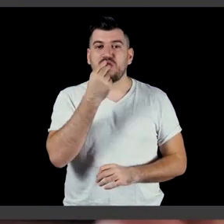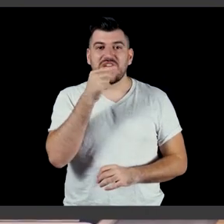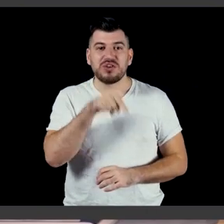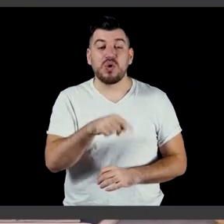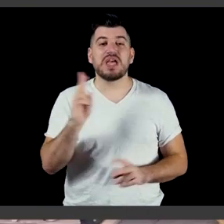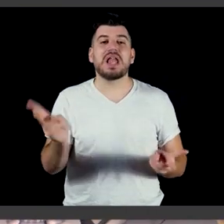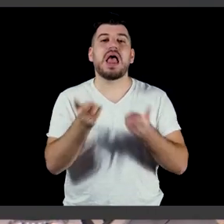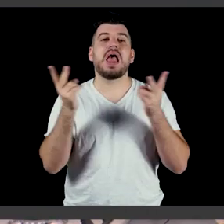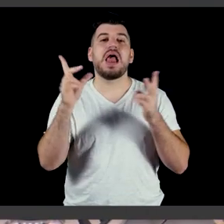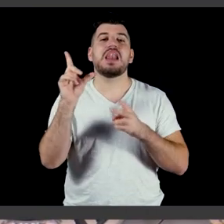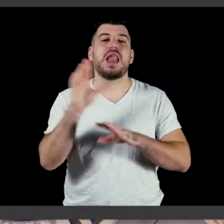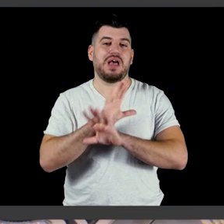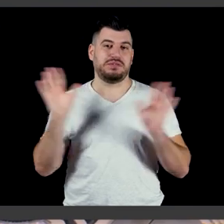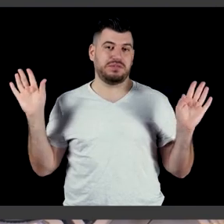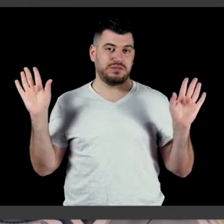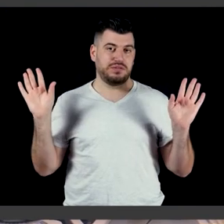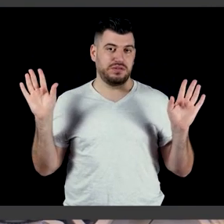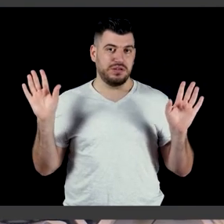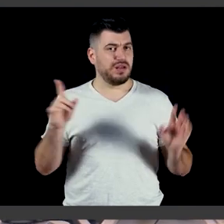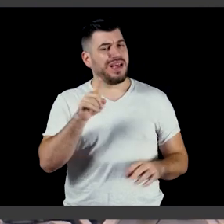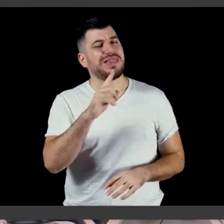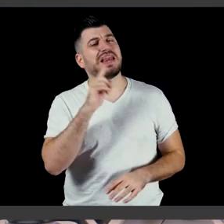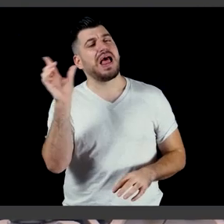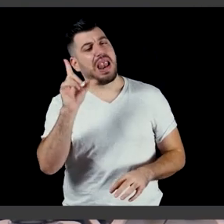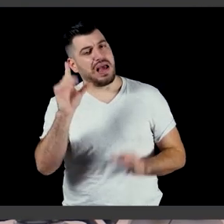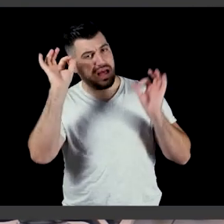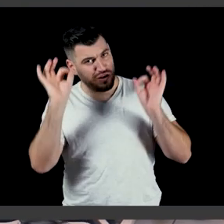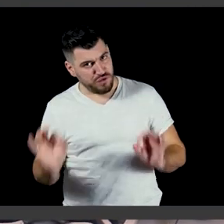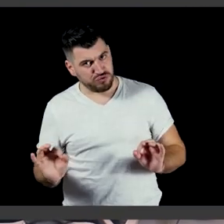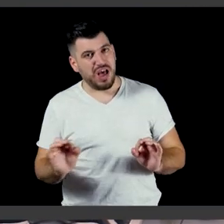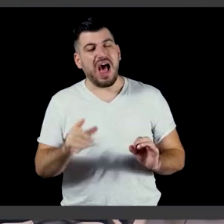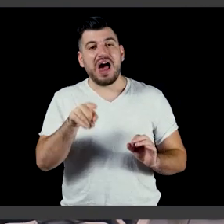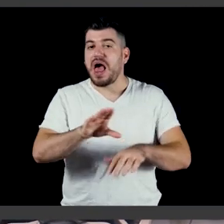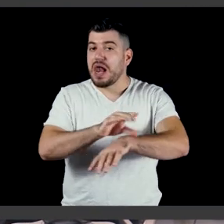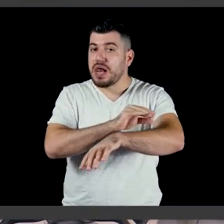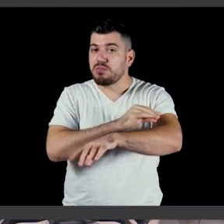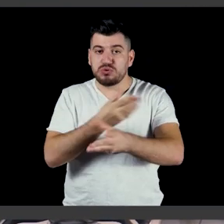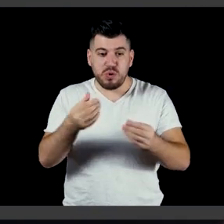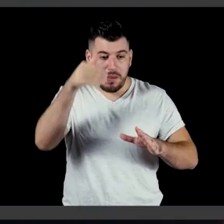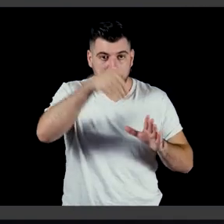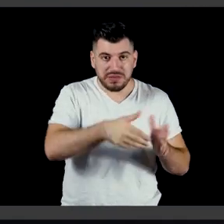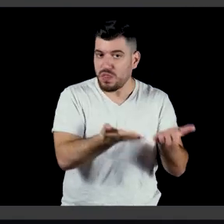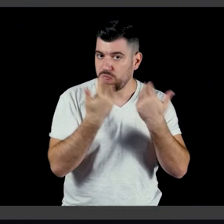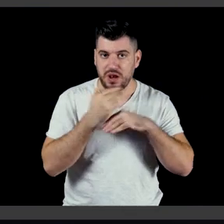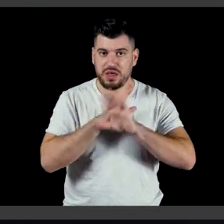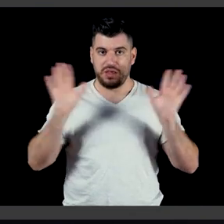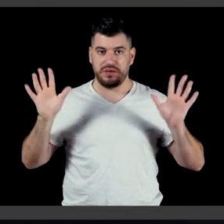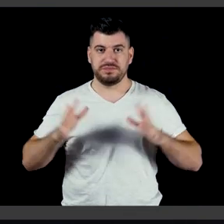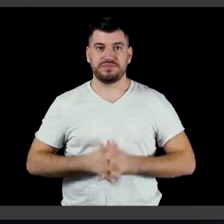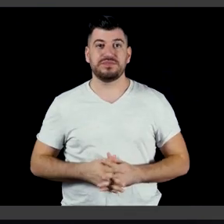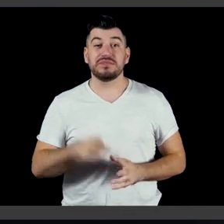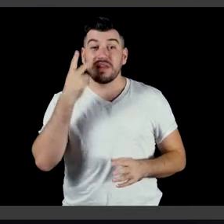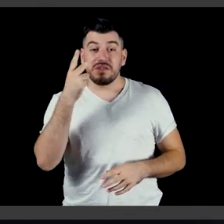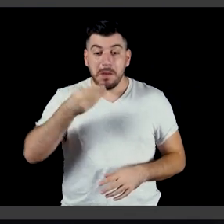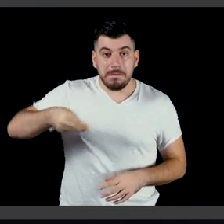πάρα πολύ light, θα το πω, αλλά δεν είναι η λέξη light. Είναι σωστό, δηλαδή δεν έχουμε βάλει πολλά πολλά λιπαρά. Και κοιτάξτε εδώ, βλέπετε η